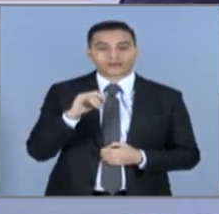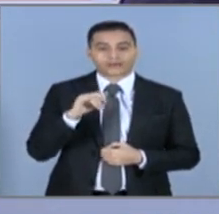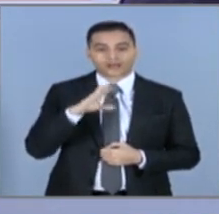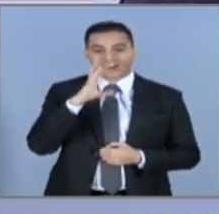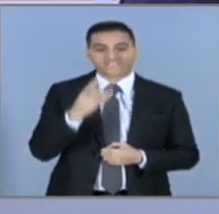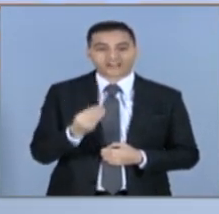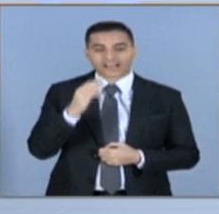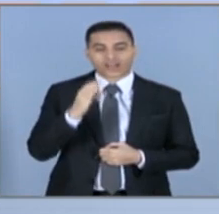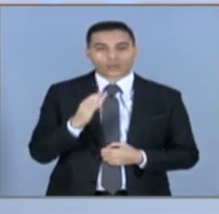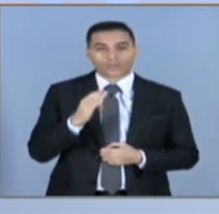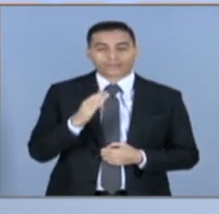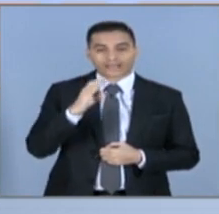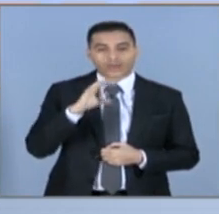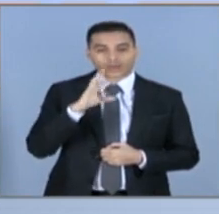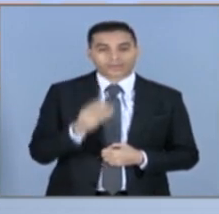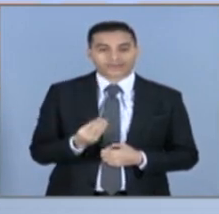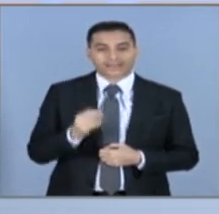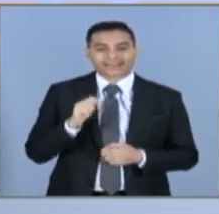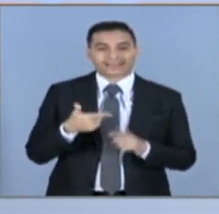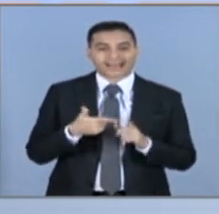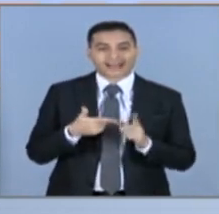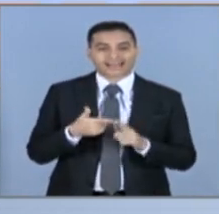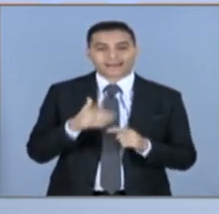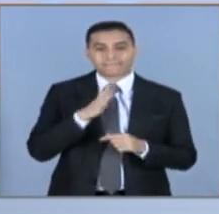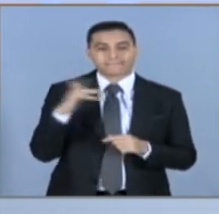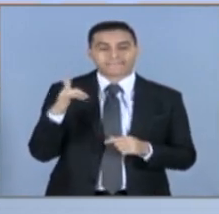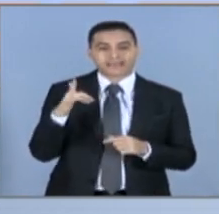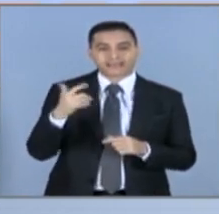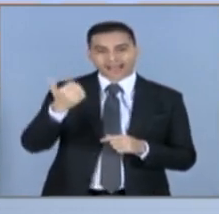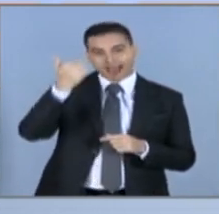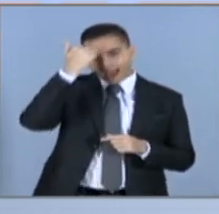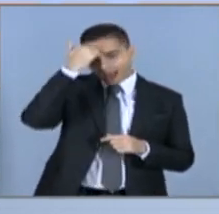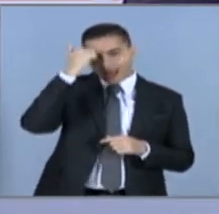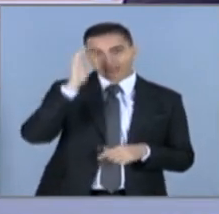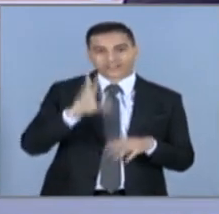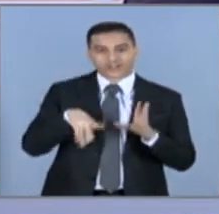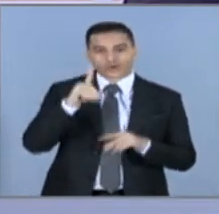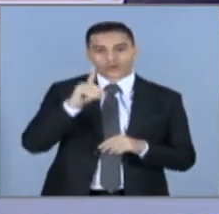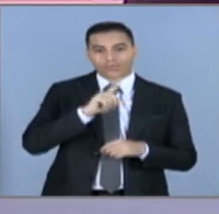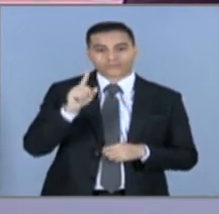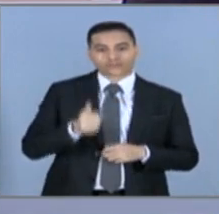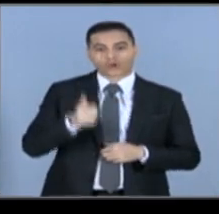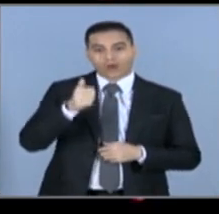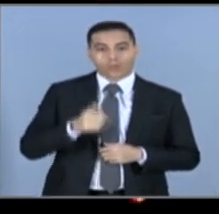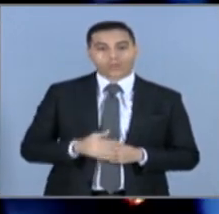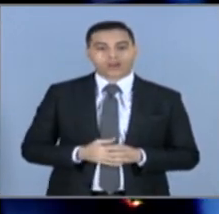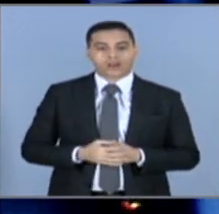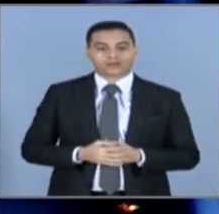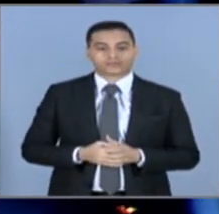إفريقيا. جنوب إفريقيا الثانية ب 100 طن. إجابة خاطئة.